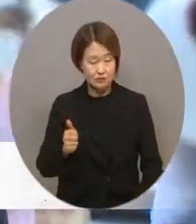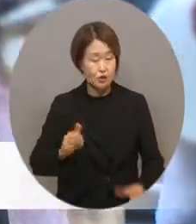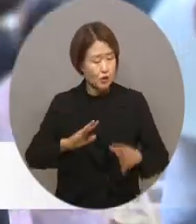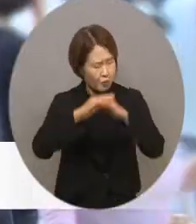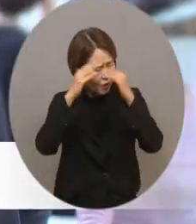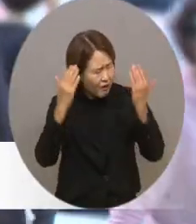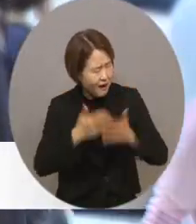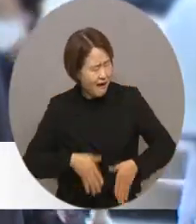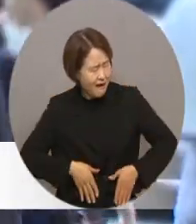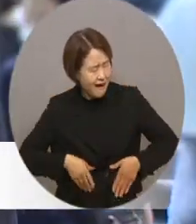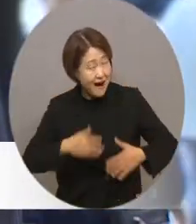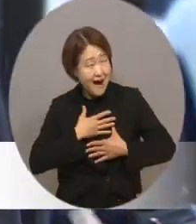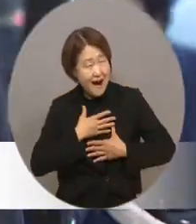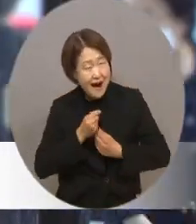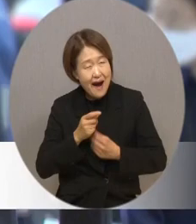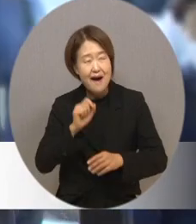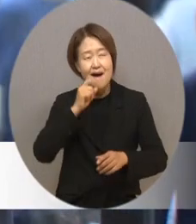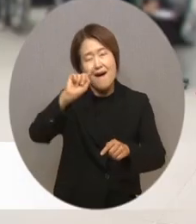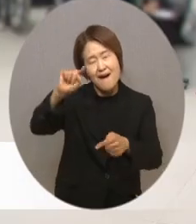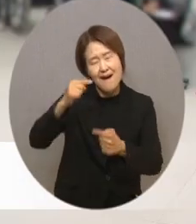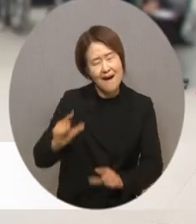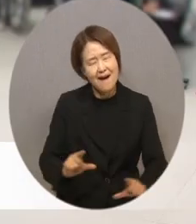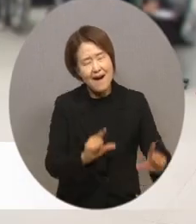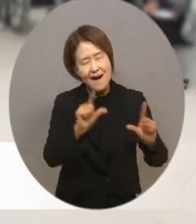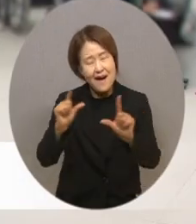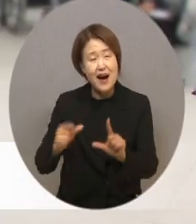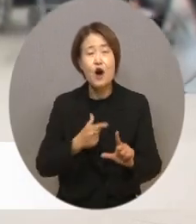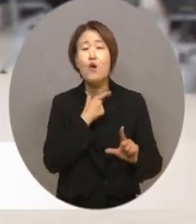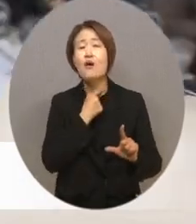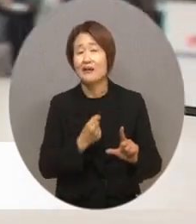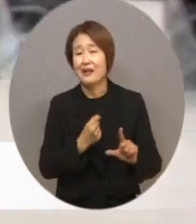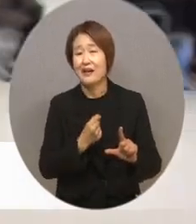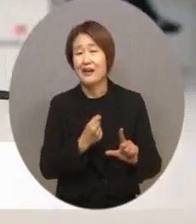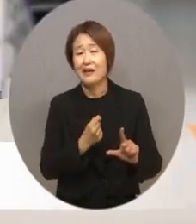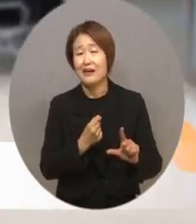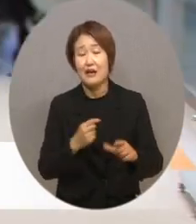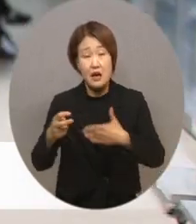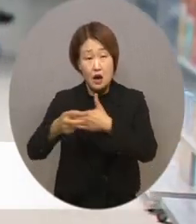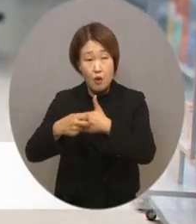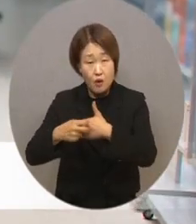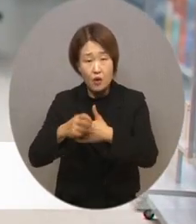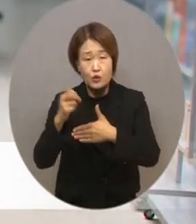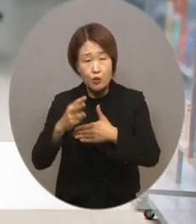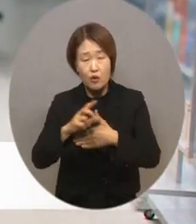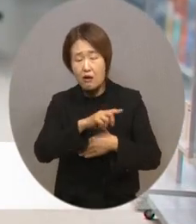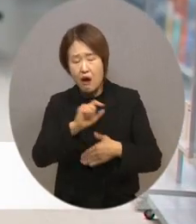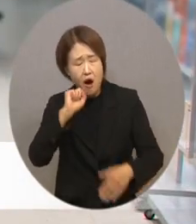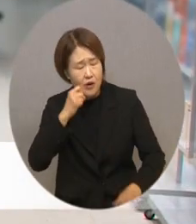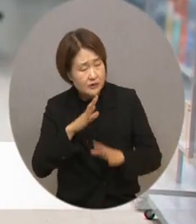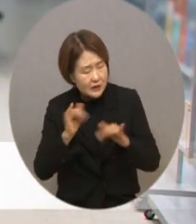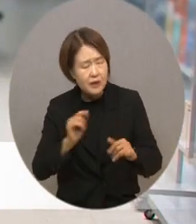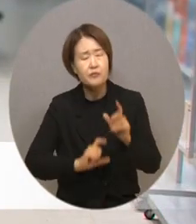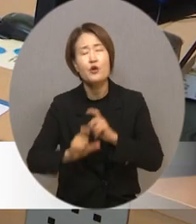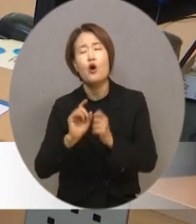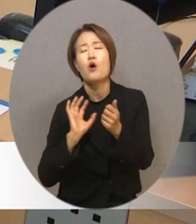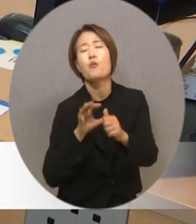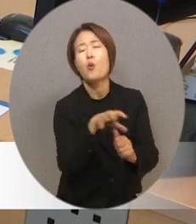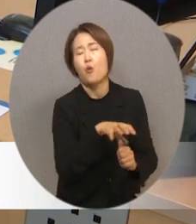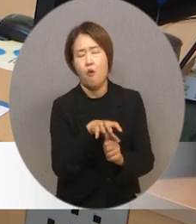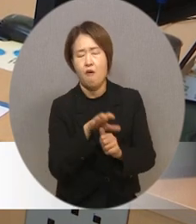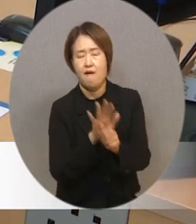따뜻하고 안전한 서을 보내실 수 있도록 의료 대응 책계 점검과 취약계층 보호에 더욱 힘쓰겠다고